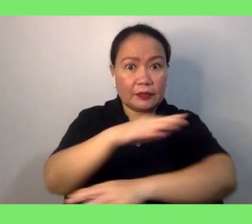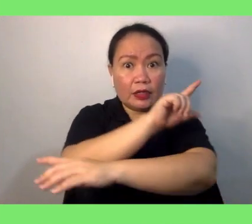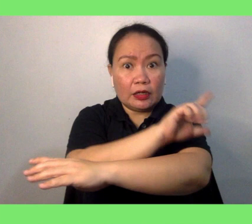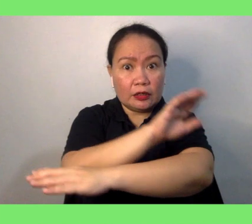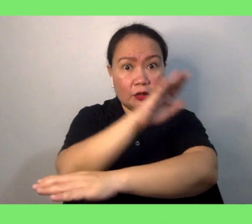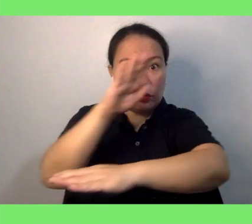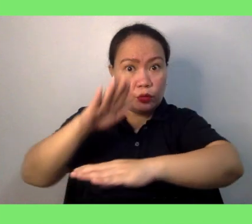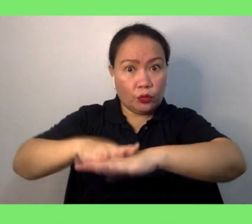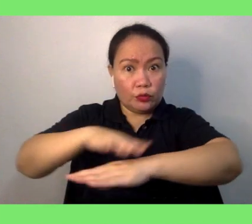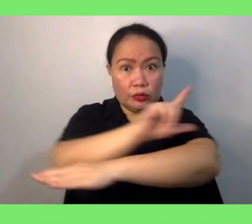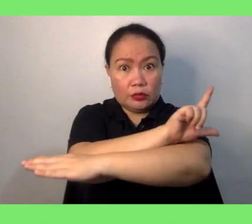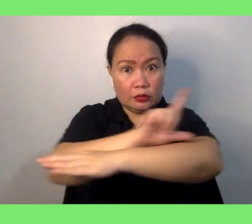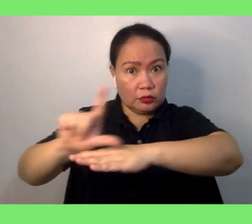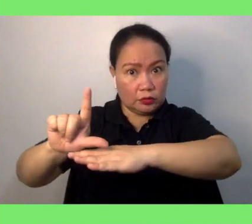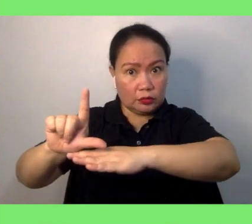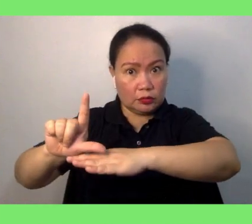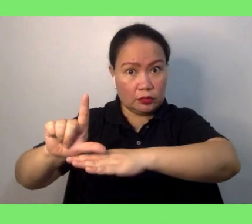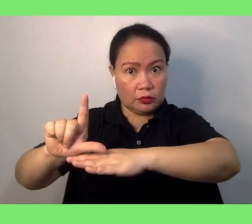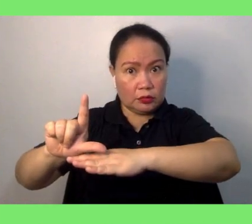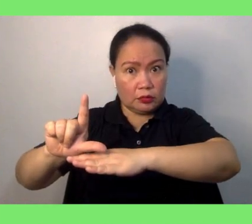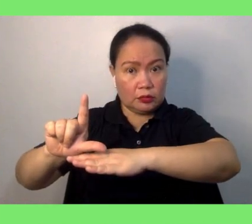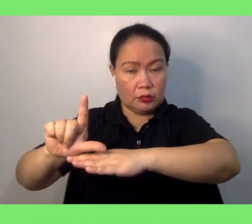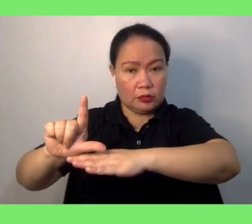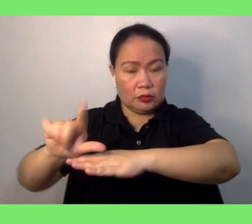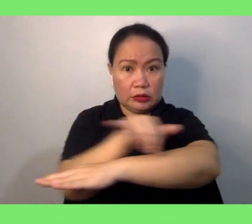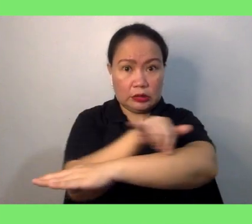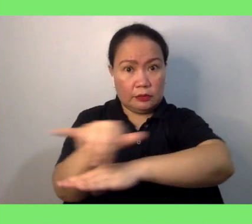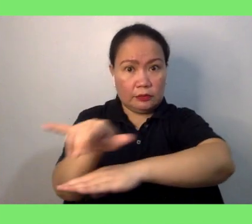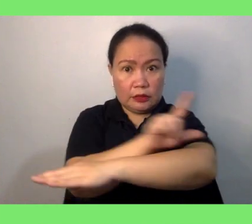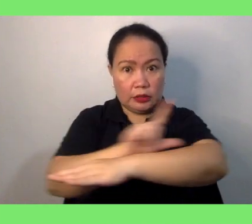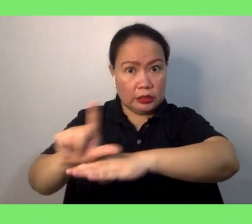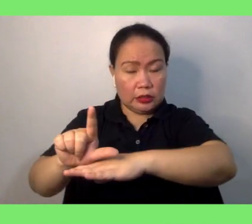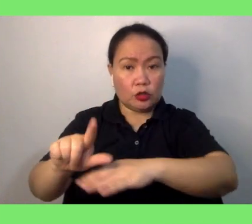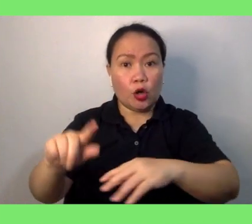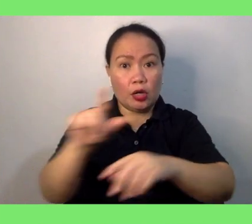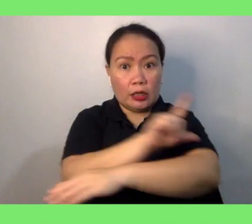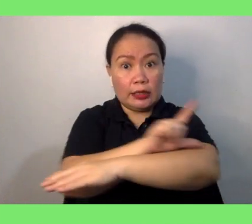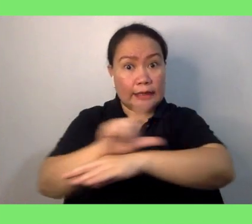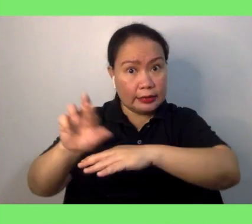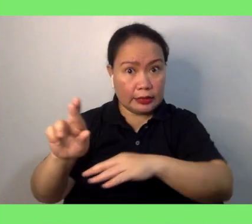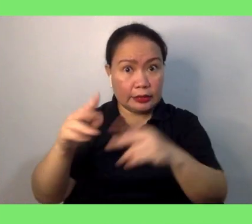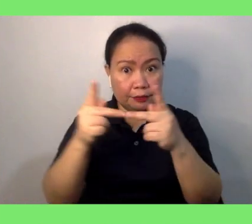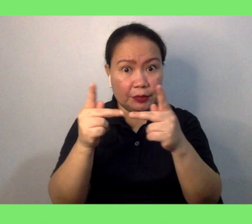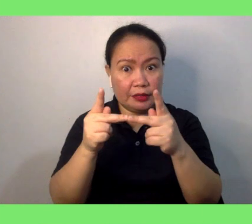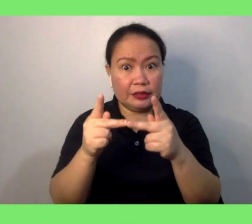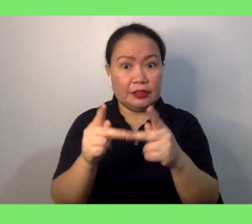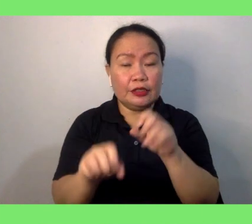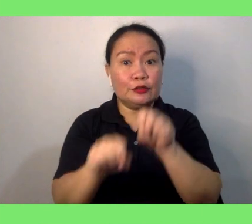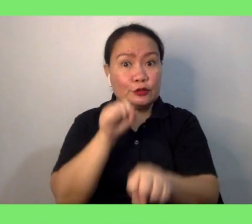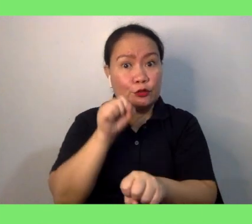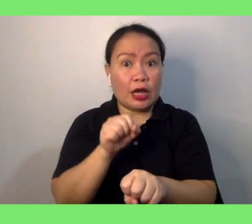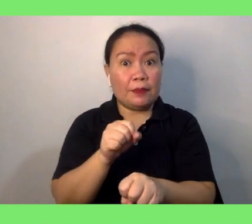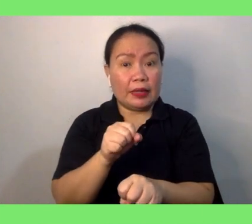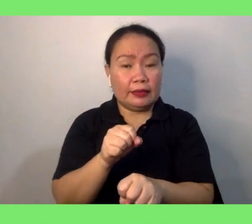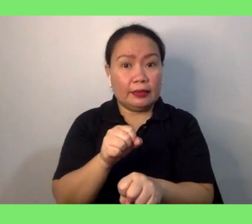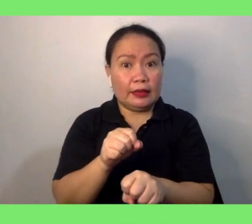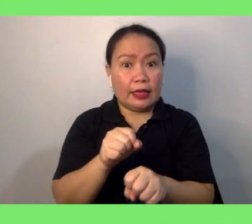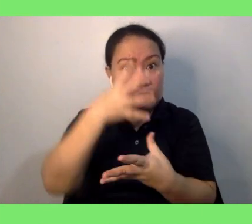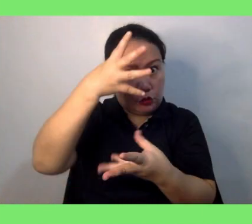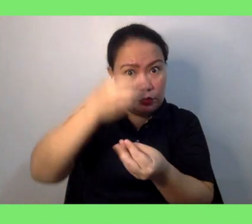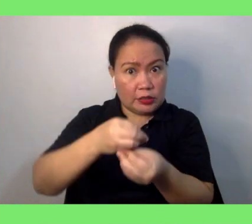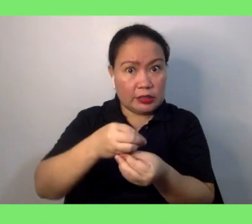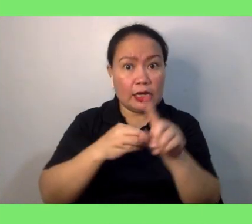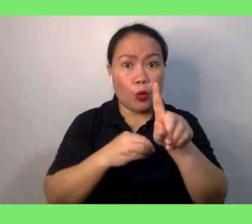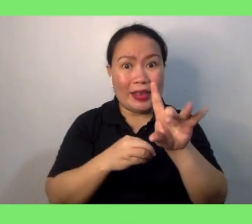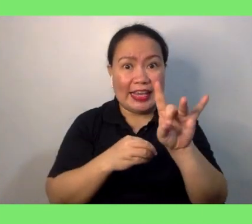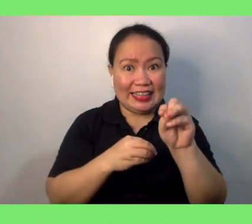Okay? So, itong dalawa form a linear pair. So, therefore, dapat 180 ito. So, para maging